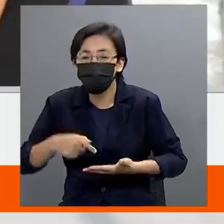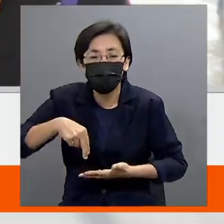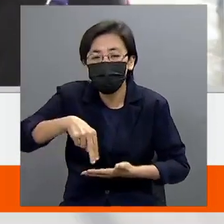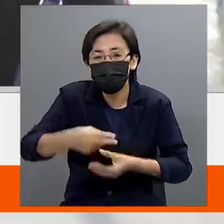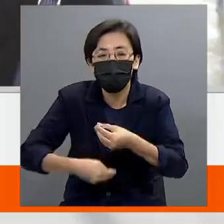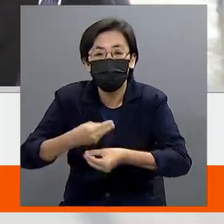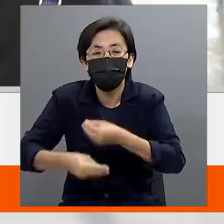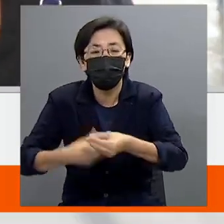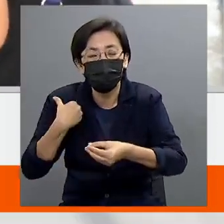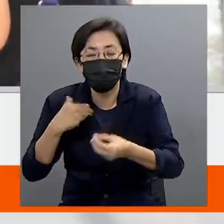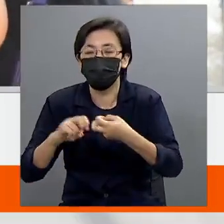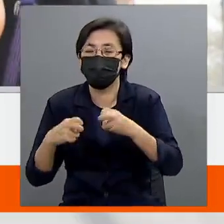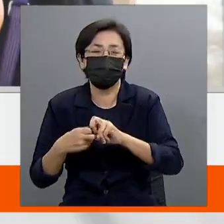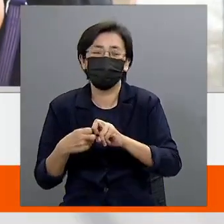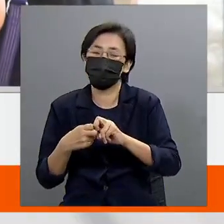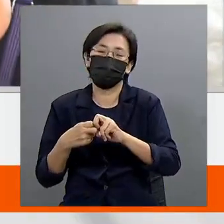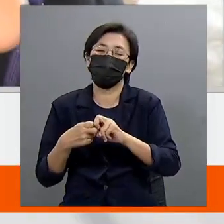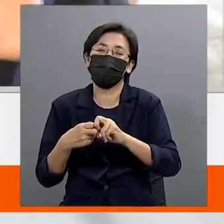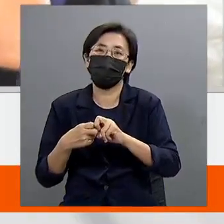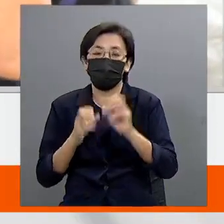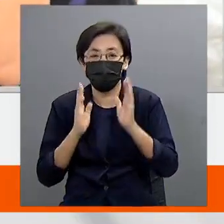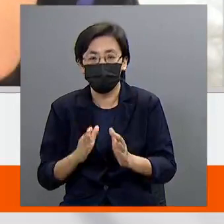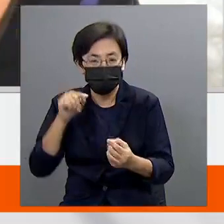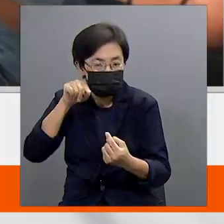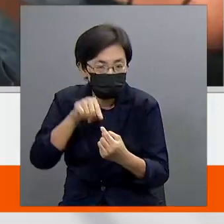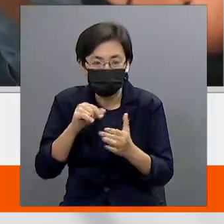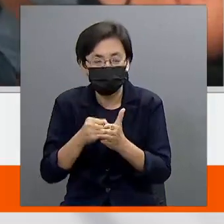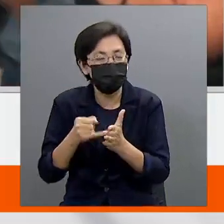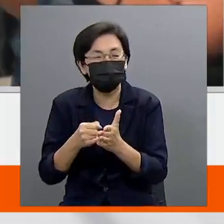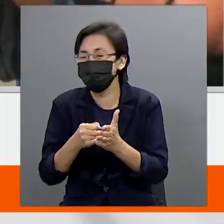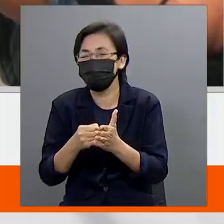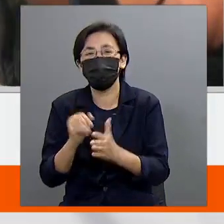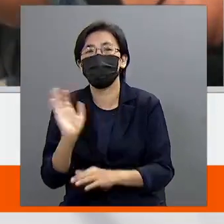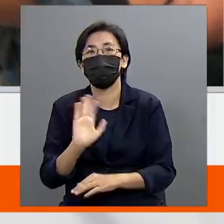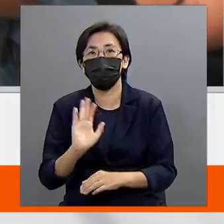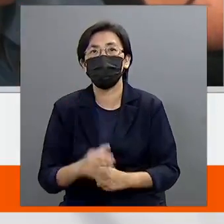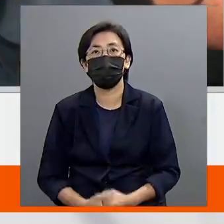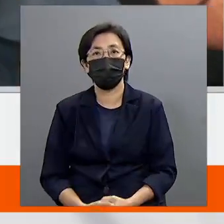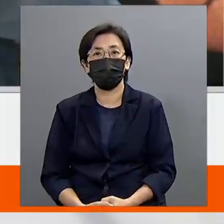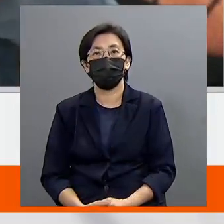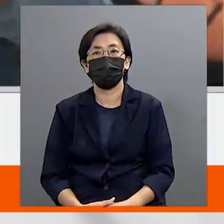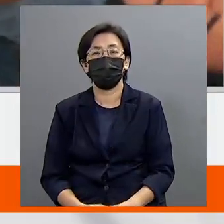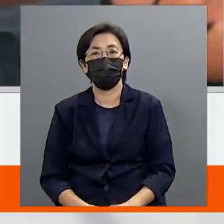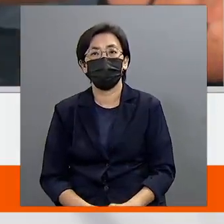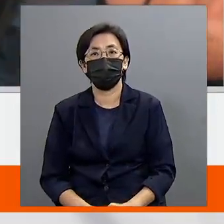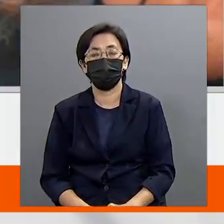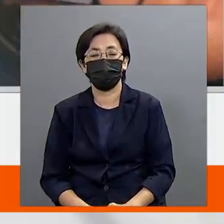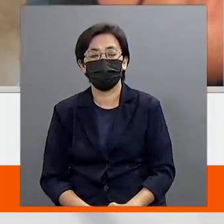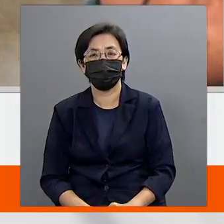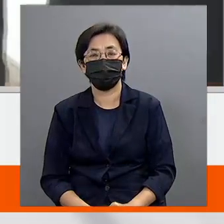มีผลทำให้เกิดการเข้าถึงที่ง่ายขึ้นหรอกครับ แล้วมันจะทำให้คนนิดนึงเท่านั้นเองขึ้นไหม